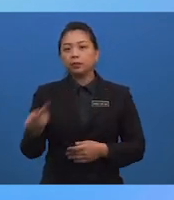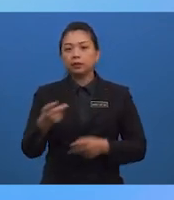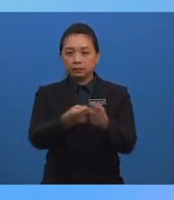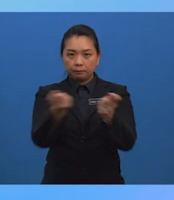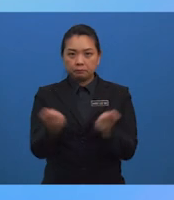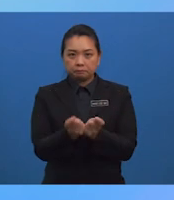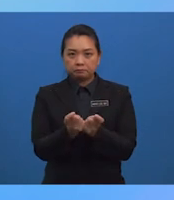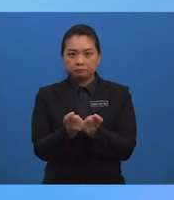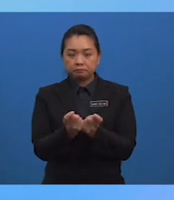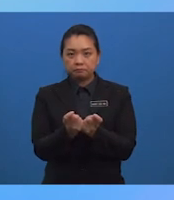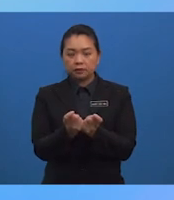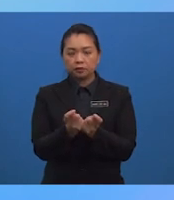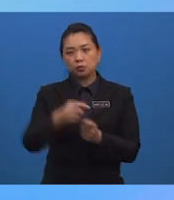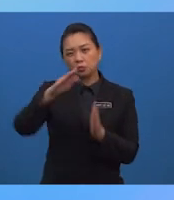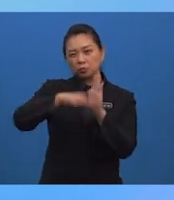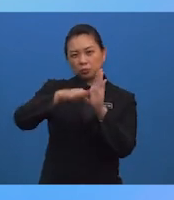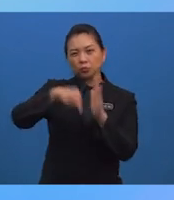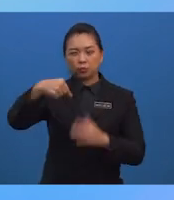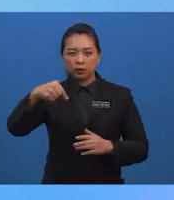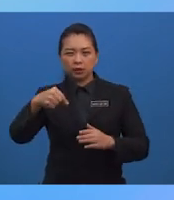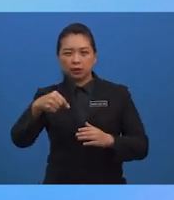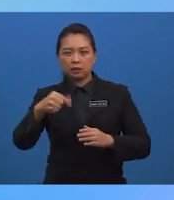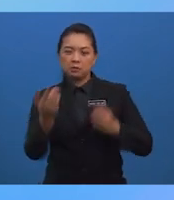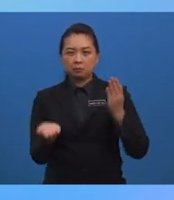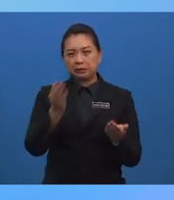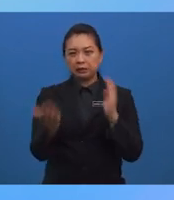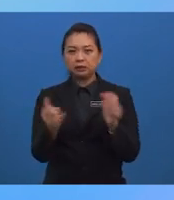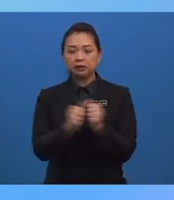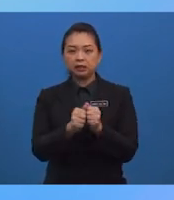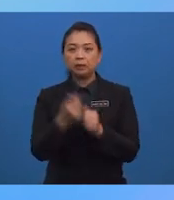berkualiti berbanding dengan produk antarabangsa.